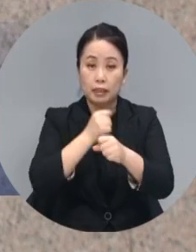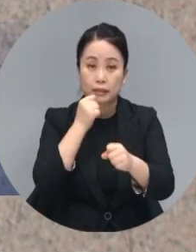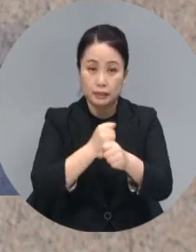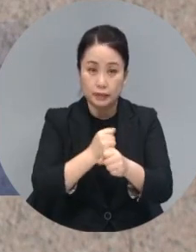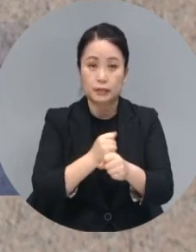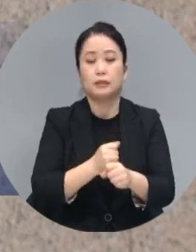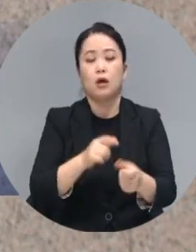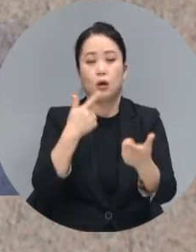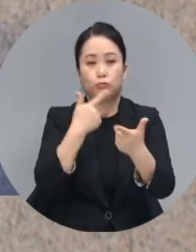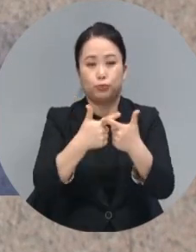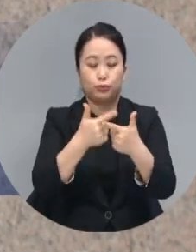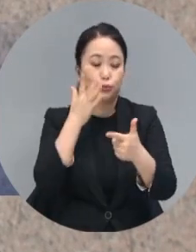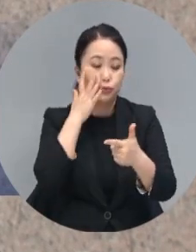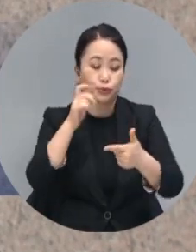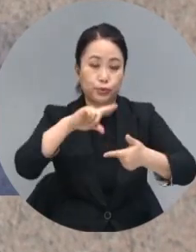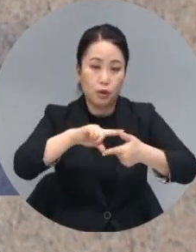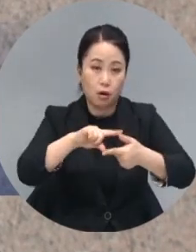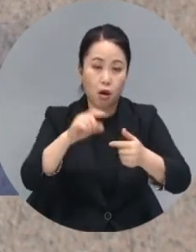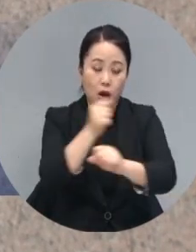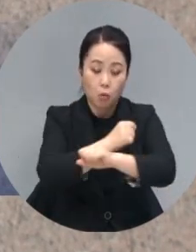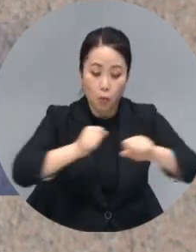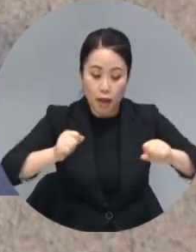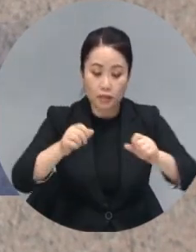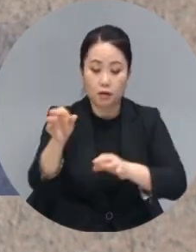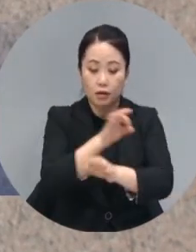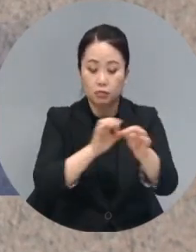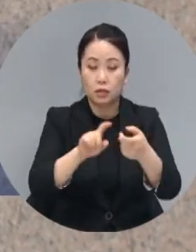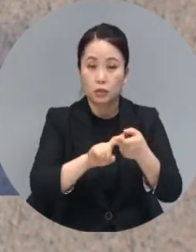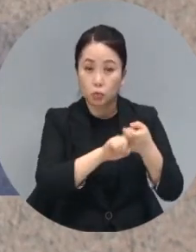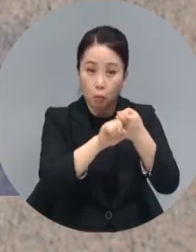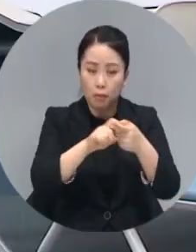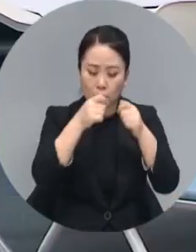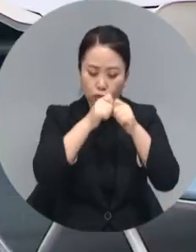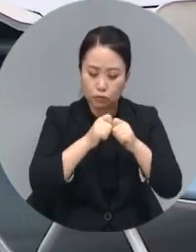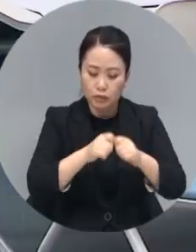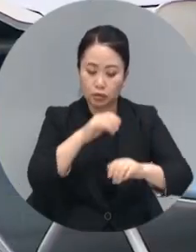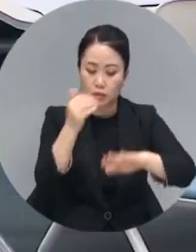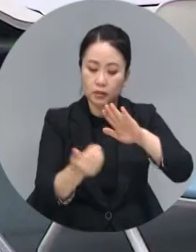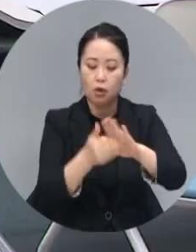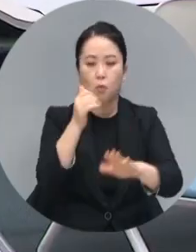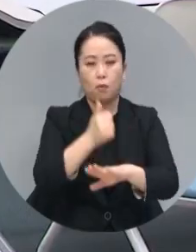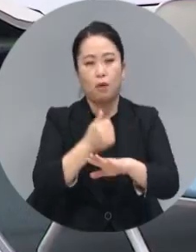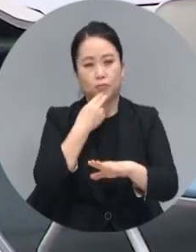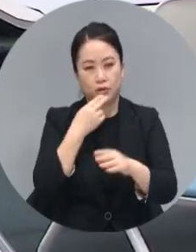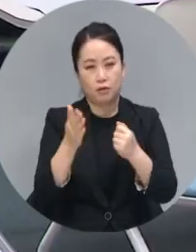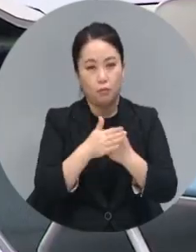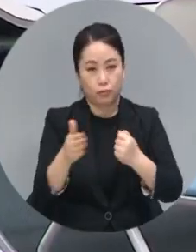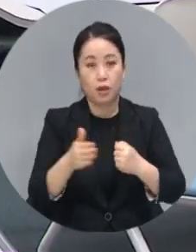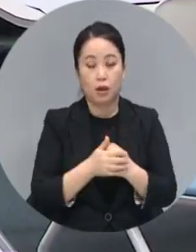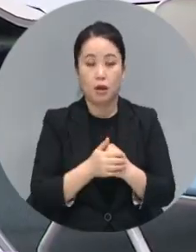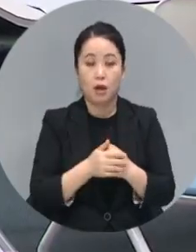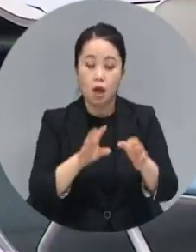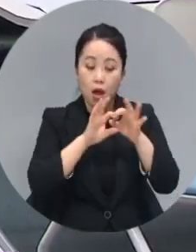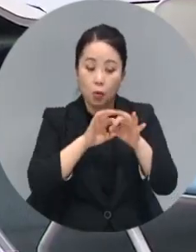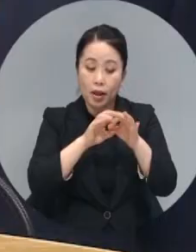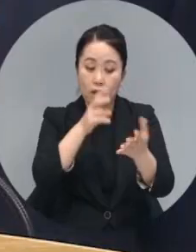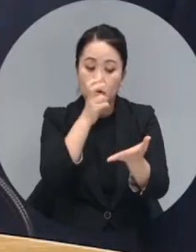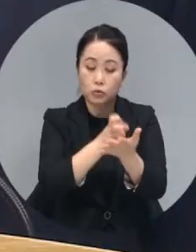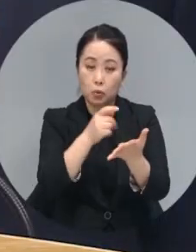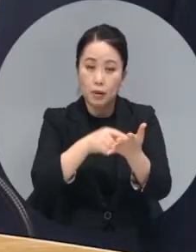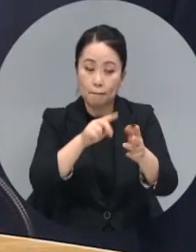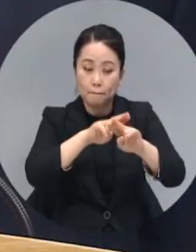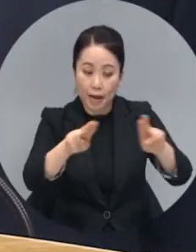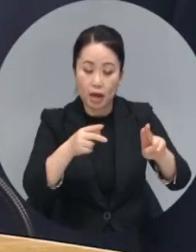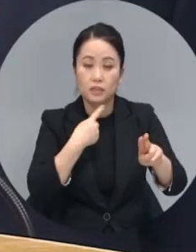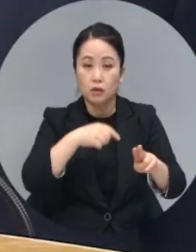부울경 광역경제동맹이 아직 구체적인 성과가 없는 상태이기 때문에. 여기에 메가시티 관련 조례를 폐기했던 여당